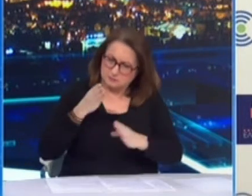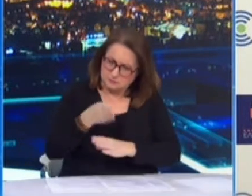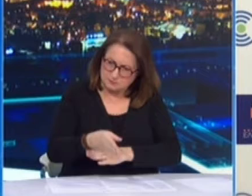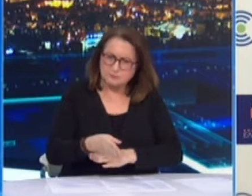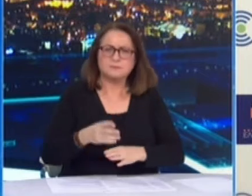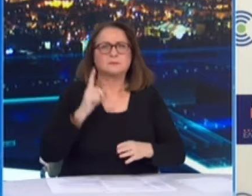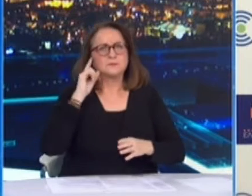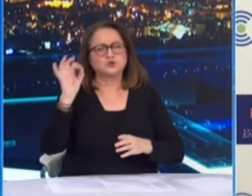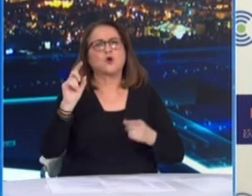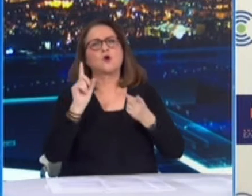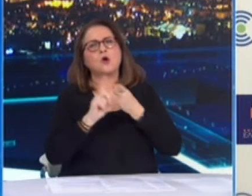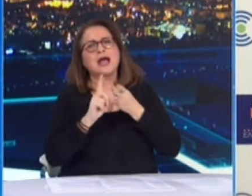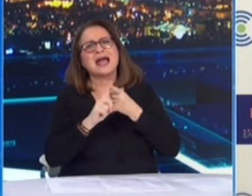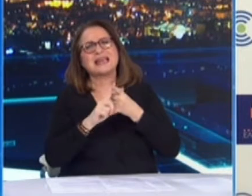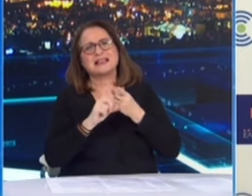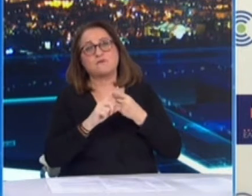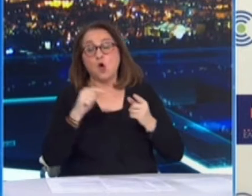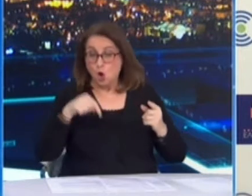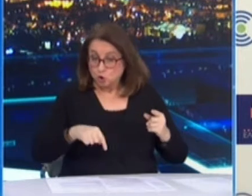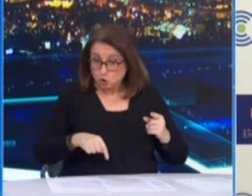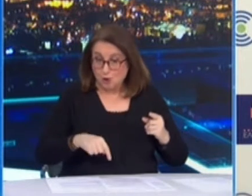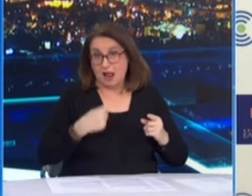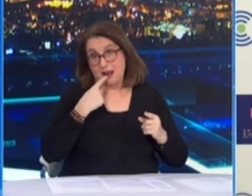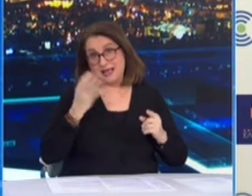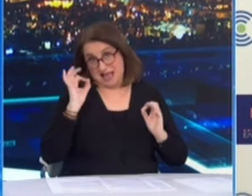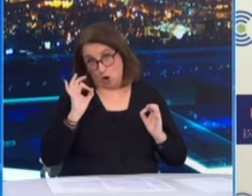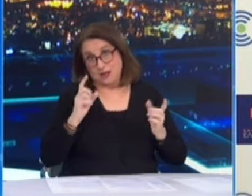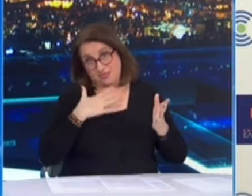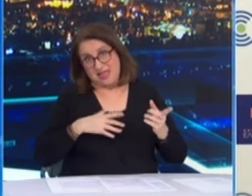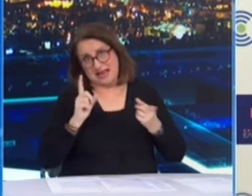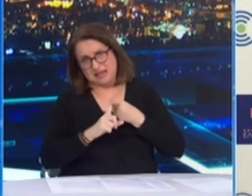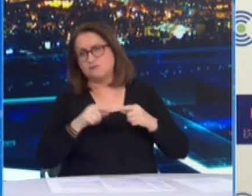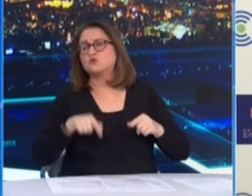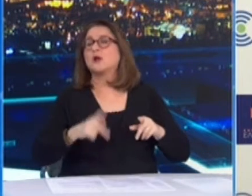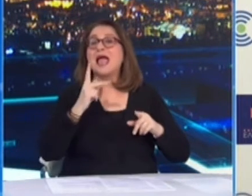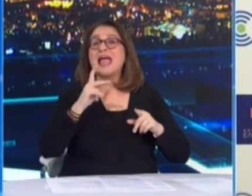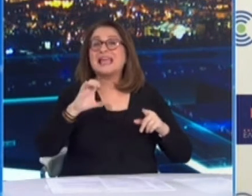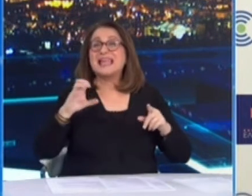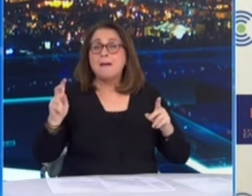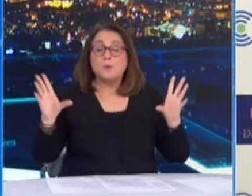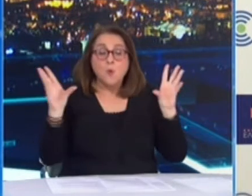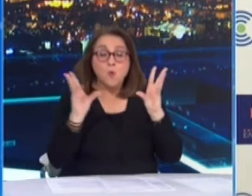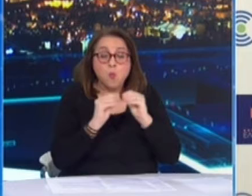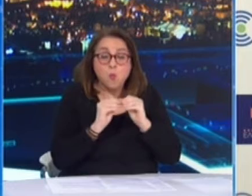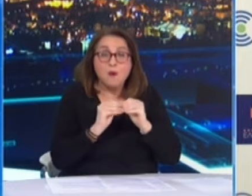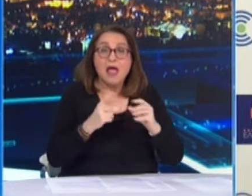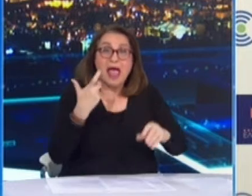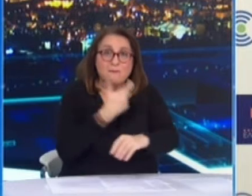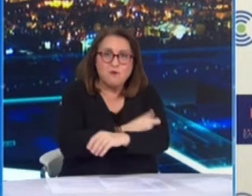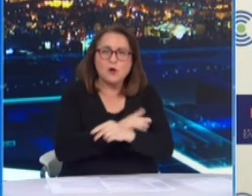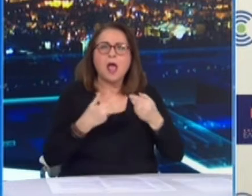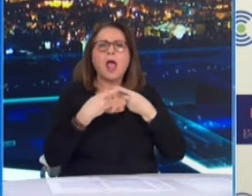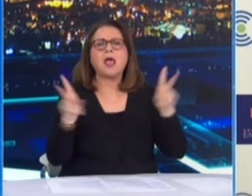ραντεβού. Ο τρίτος δρόμος που είχαμε ανακοινώσει μετά τα φαρμακεία και τα ΚΕΠ, η τρίτη διαδρομή, ήταν η